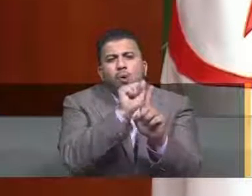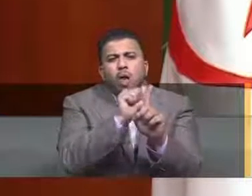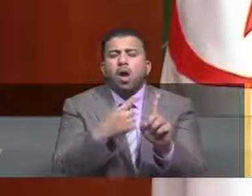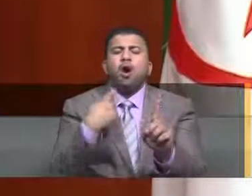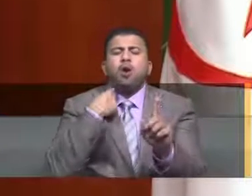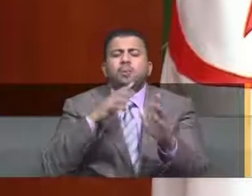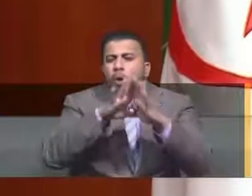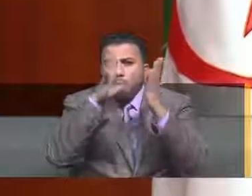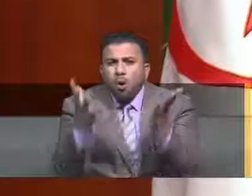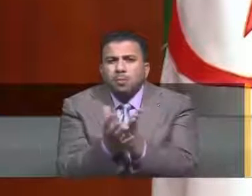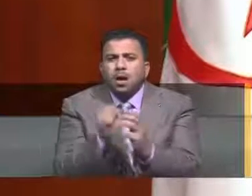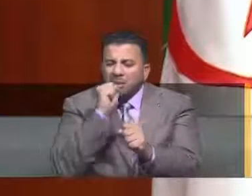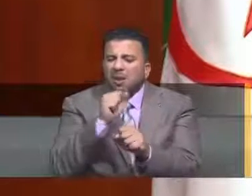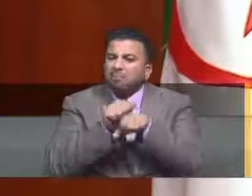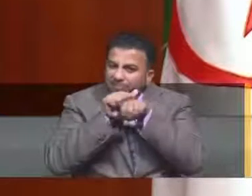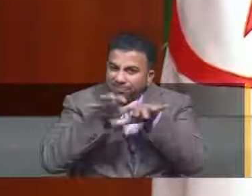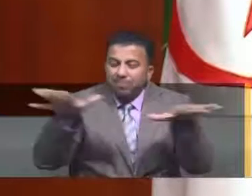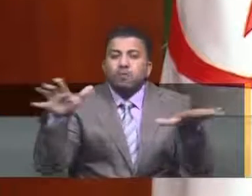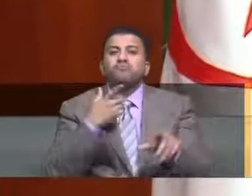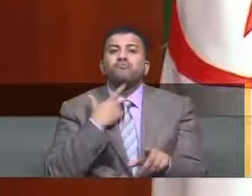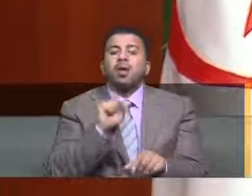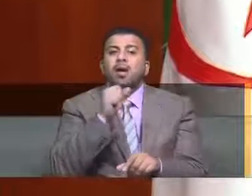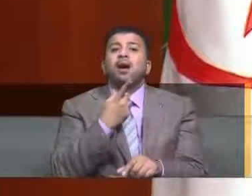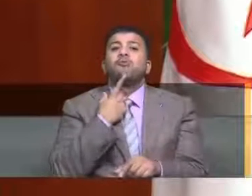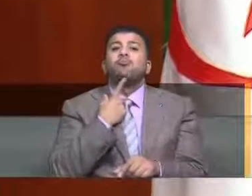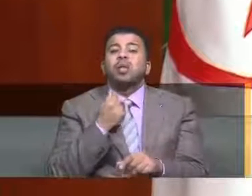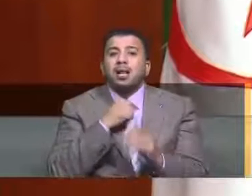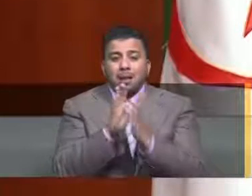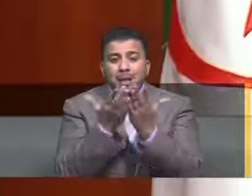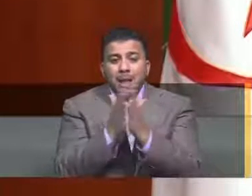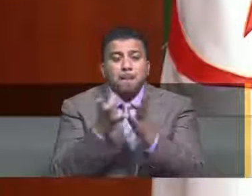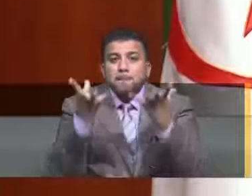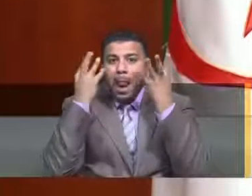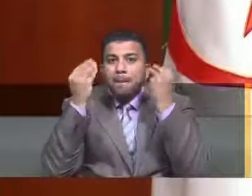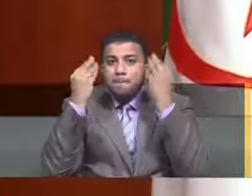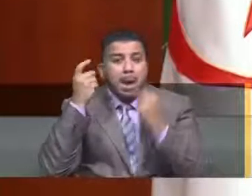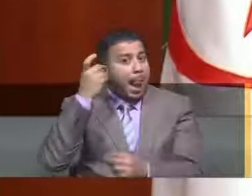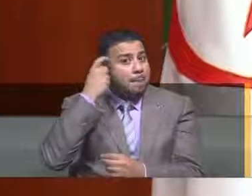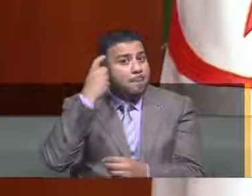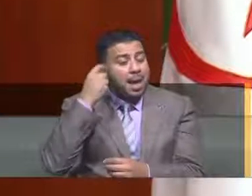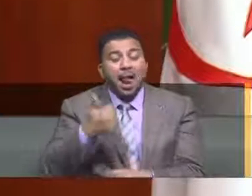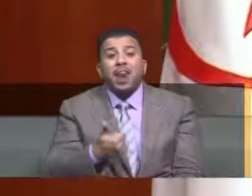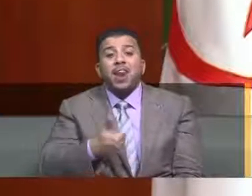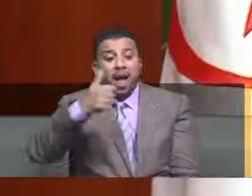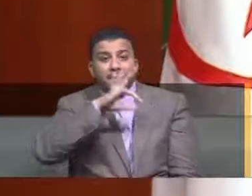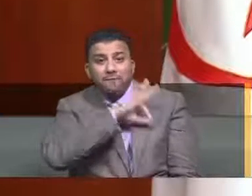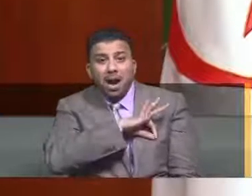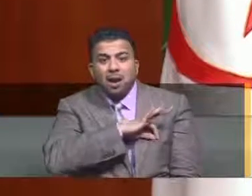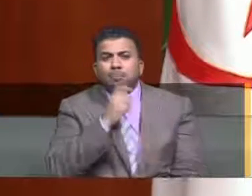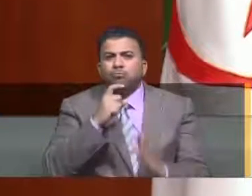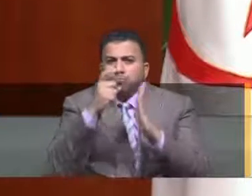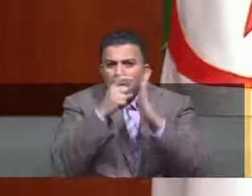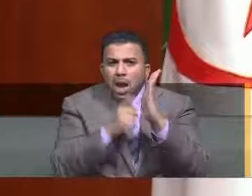العلوم أن تبزغ شموسها، ونريد للموسوعات العلمية النافعة